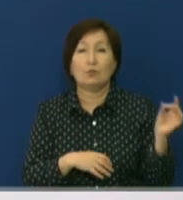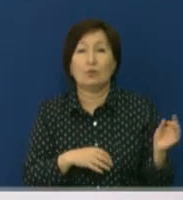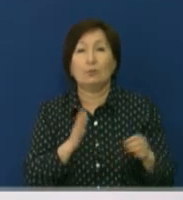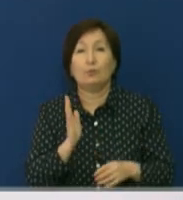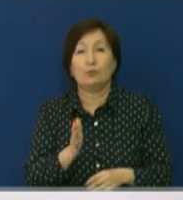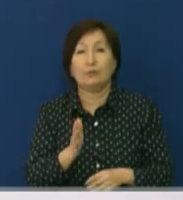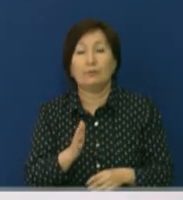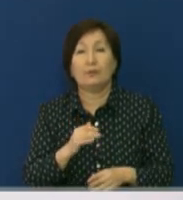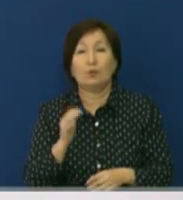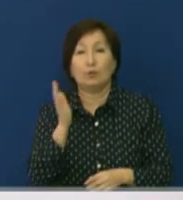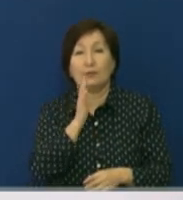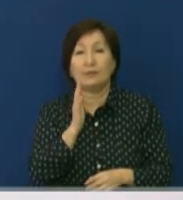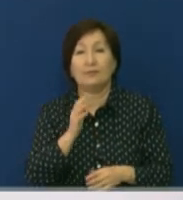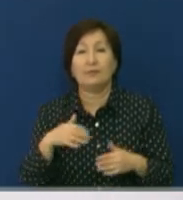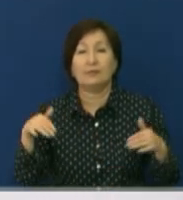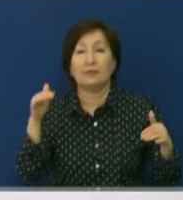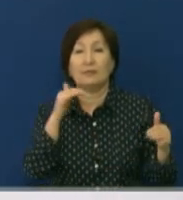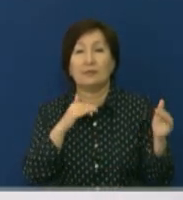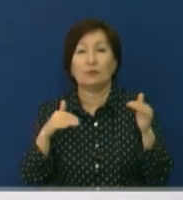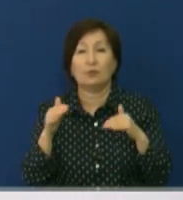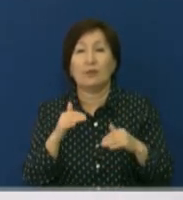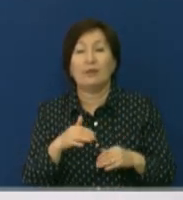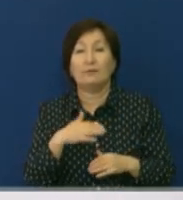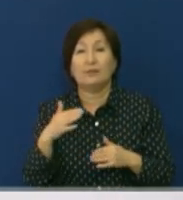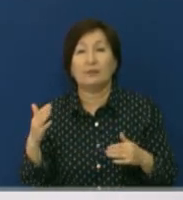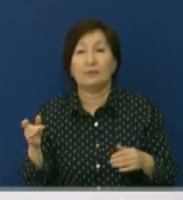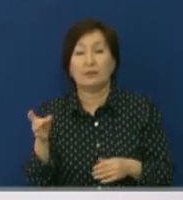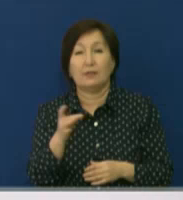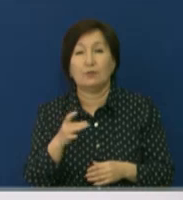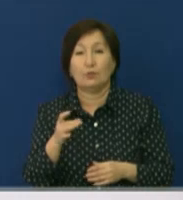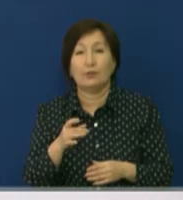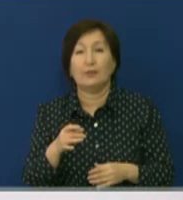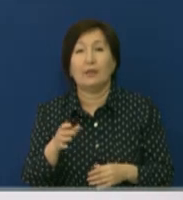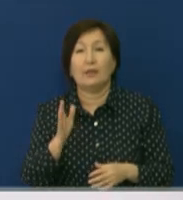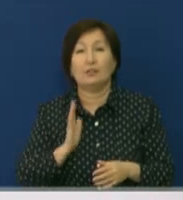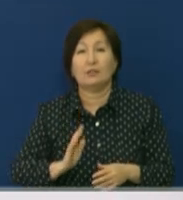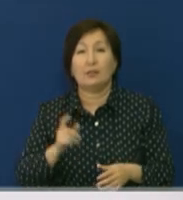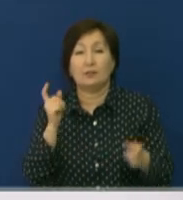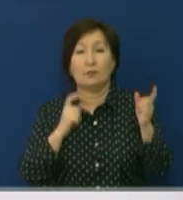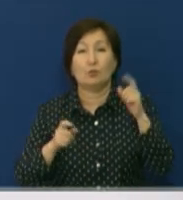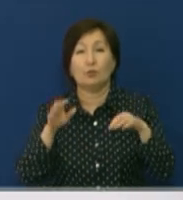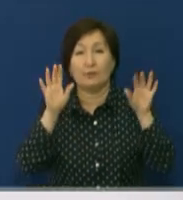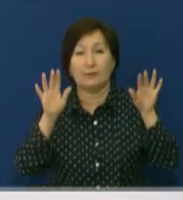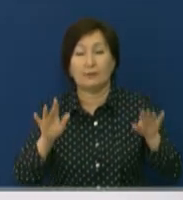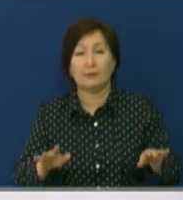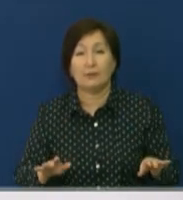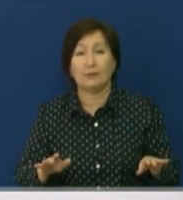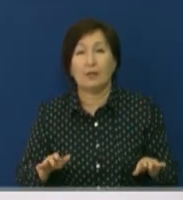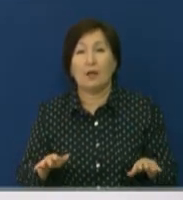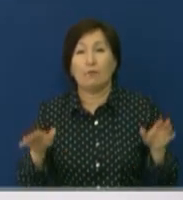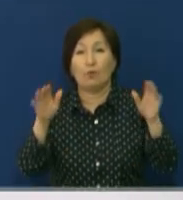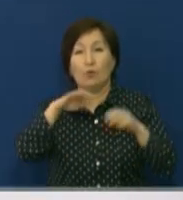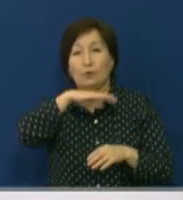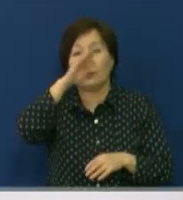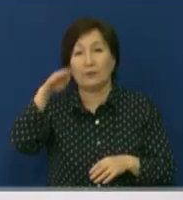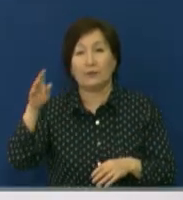зависеть от циклона поэтому здесь в некоторых районах наблюдается дождь и снег 6 октября в горных районах ожидаются сильные